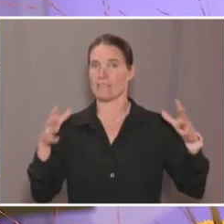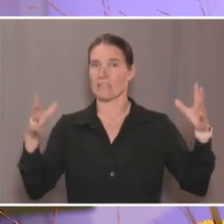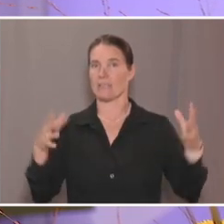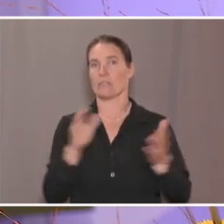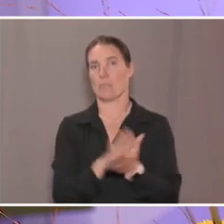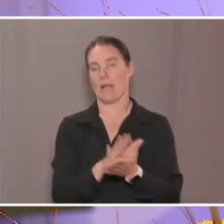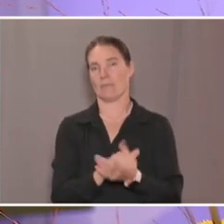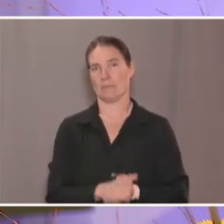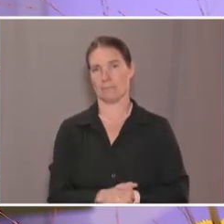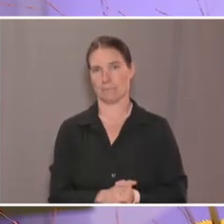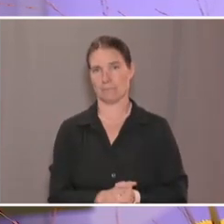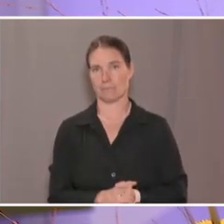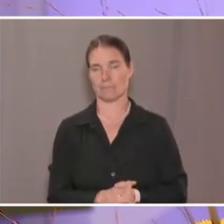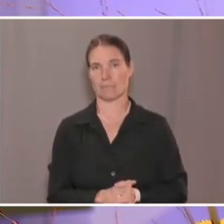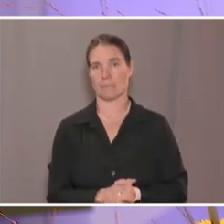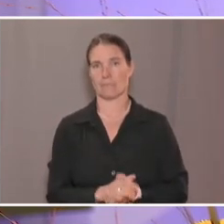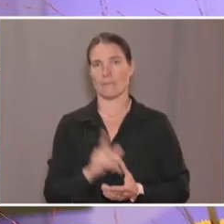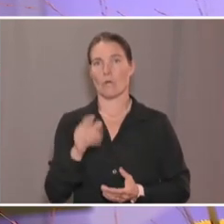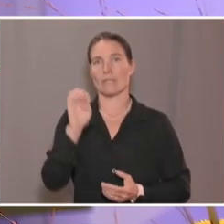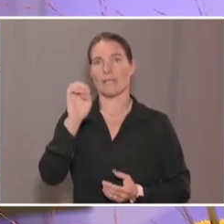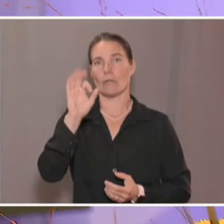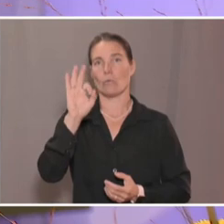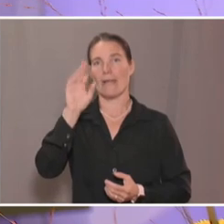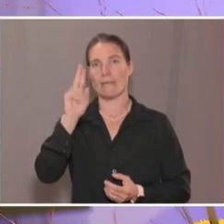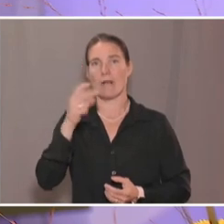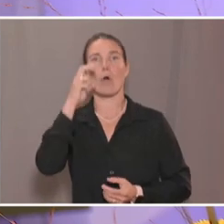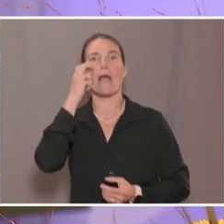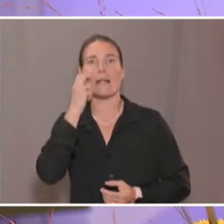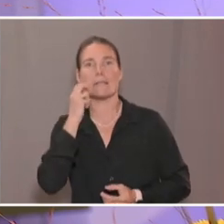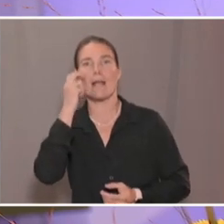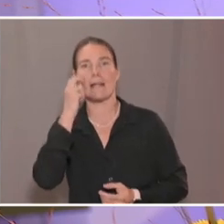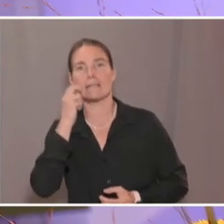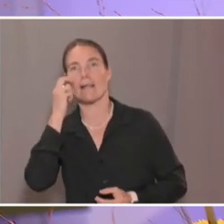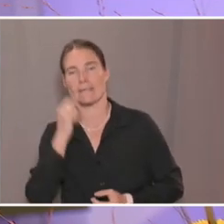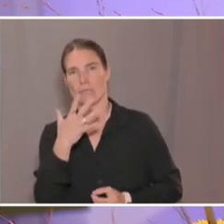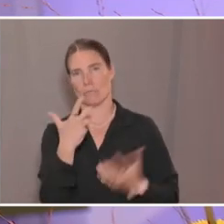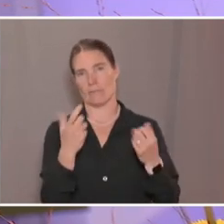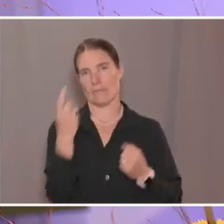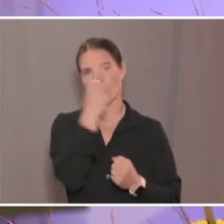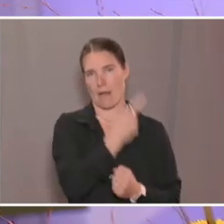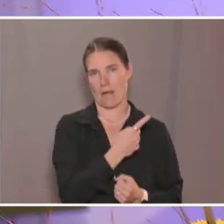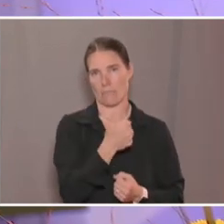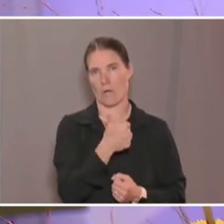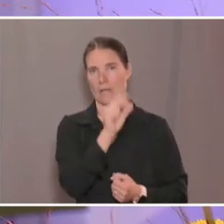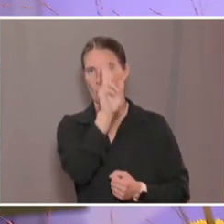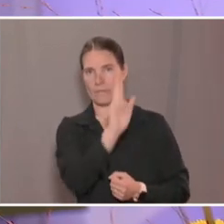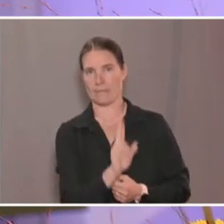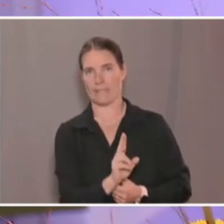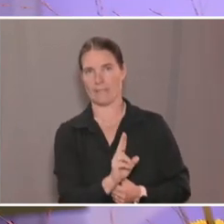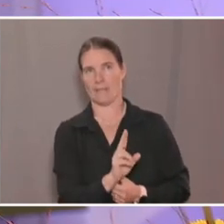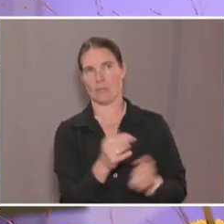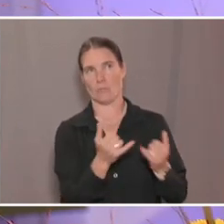und dass sozusagen die EOF endlich älter wird. 75 Jahre einer Universität, das ist ein bisschen